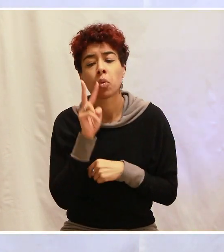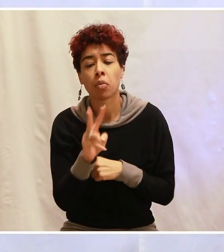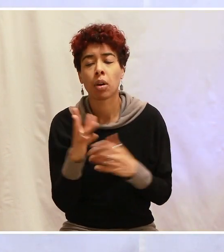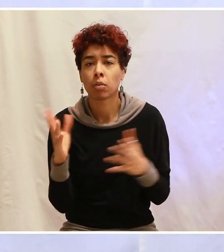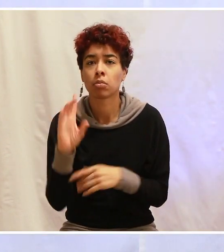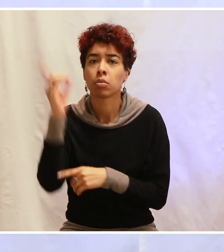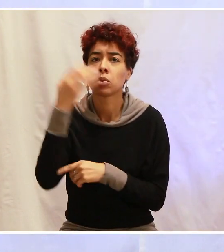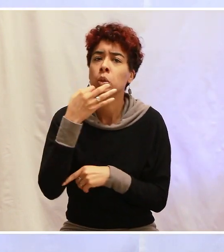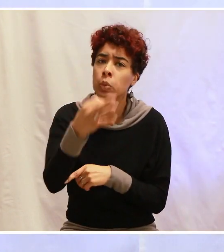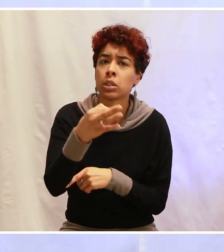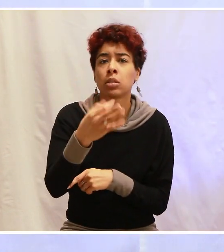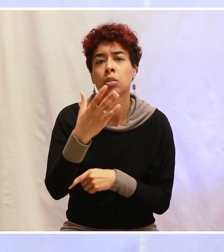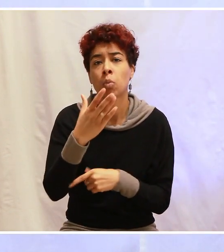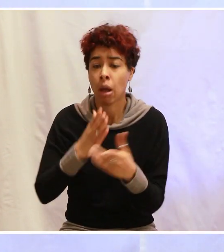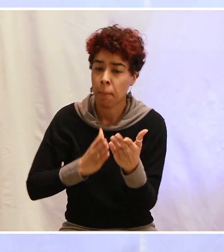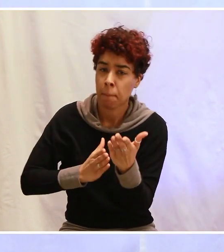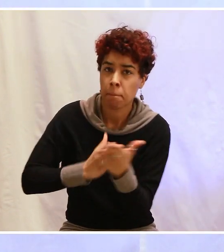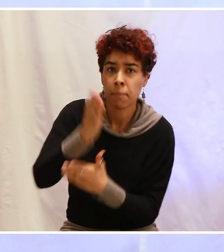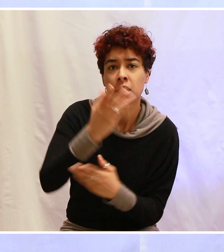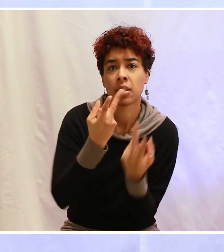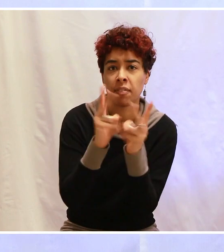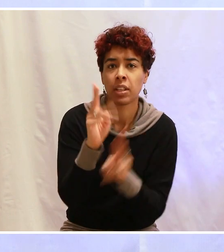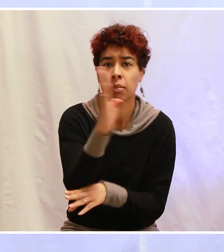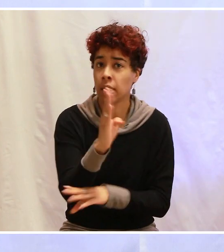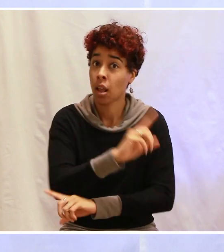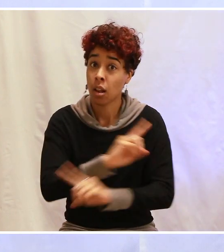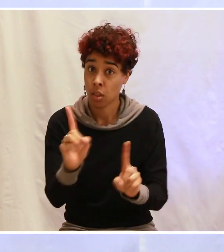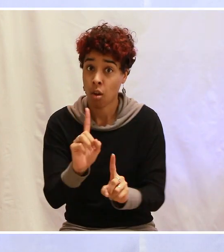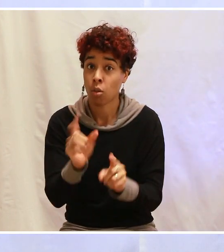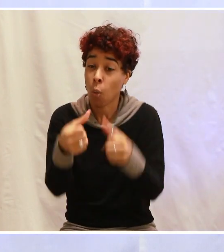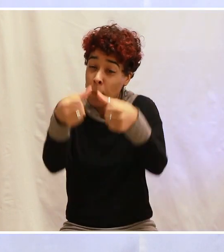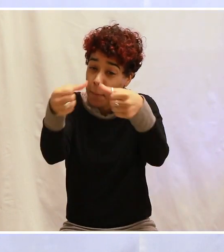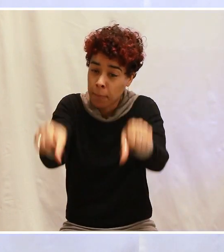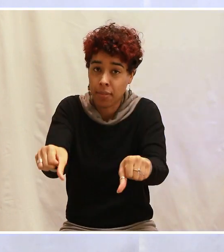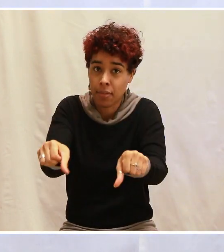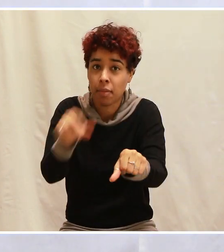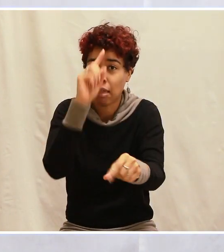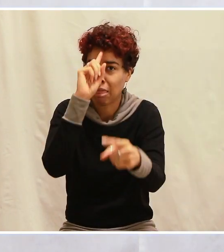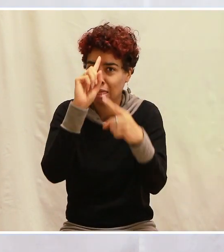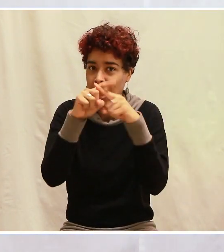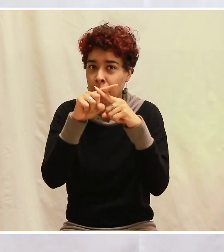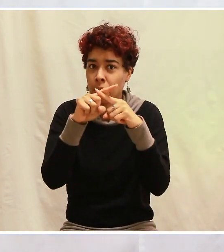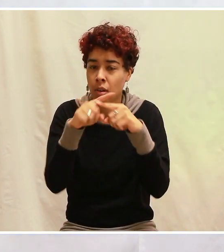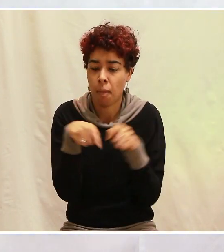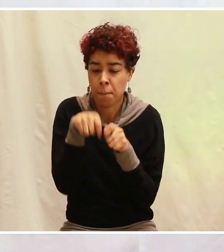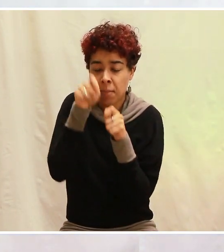va demeurer là-bas ». Et ça nous parle de l'enracinement, en fait, et c'est ça que j'aimerais aujourd'hui apporter.